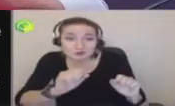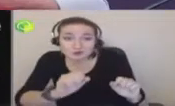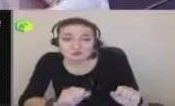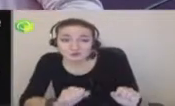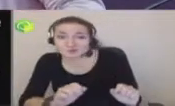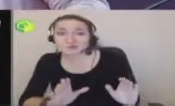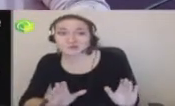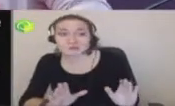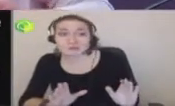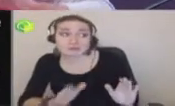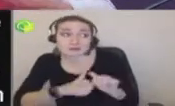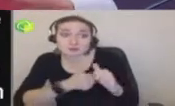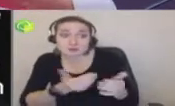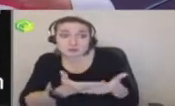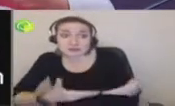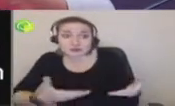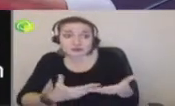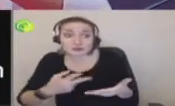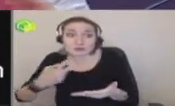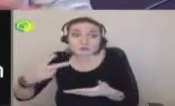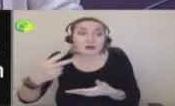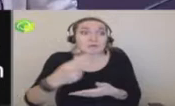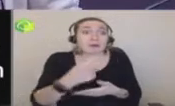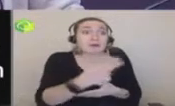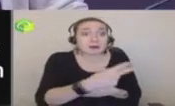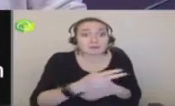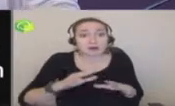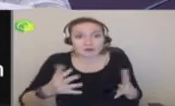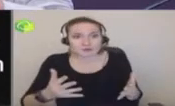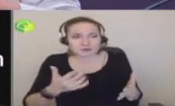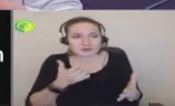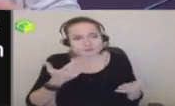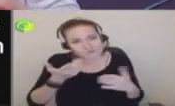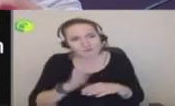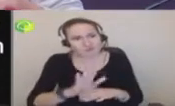la situation qu'ils vivent avec leurs proches. Et on n'est pas seul, quoi. Voilà,